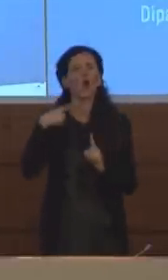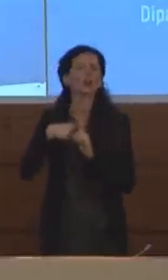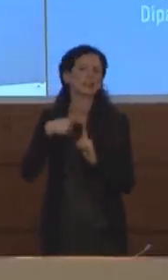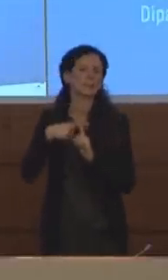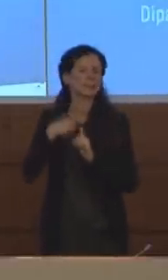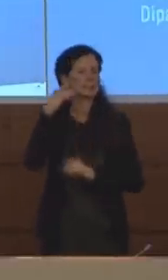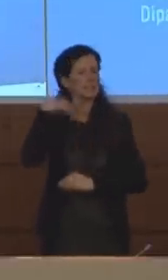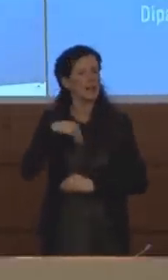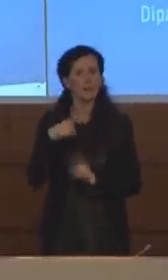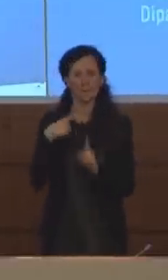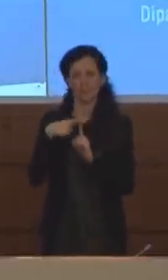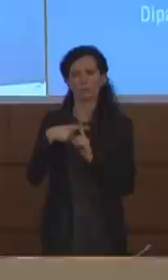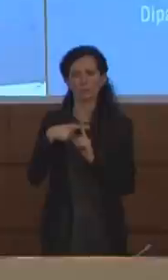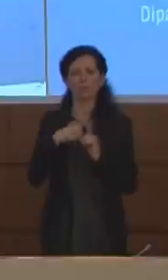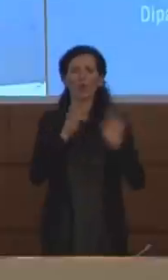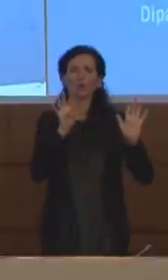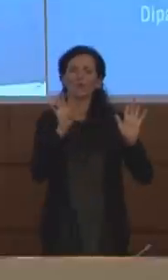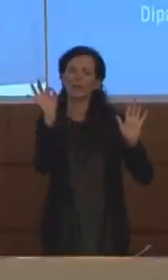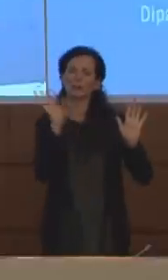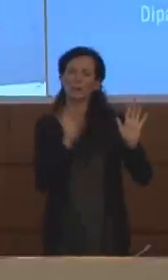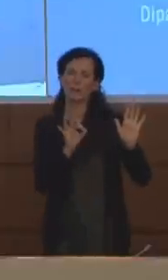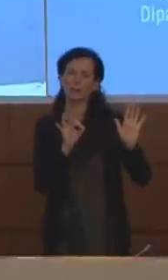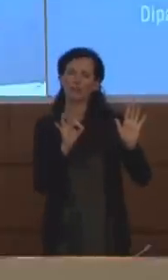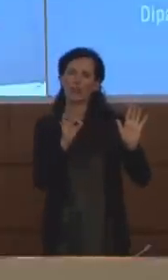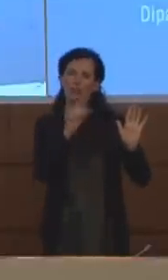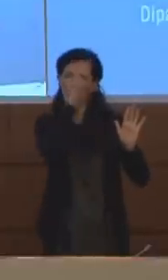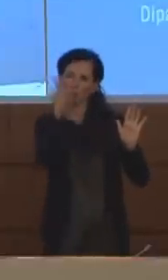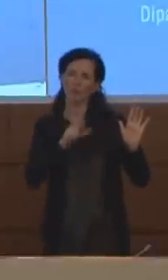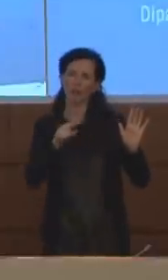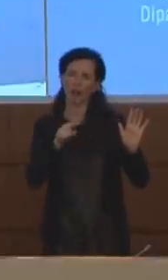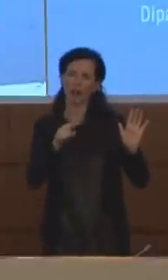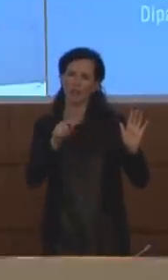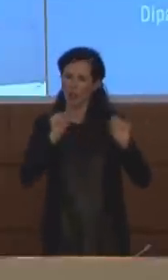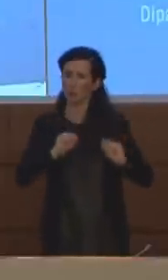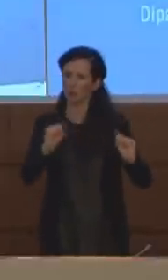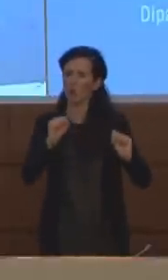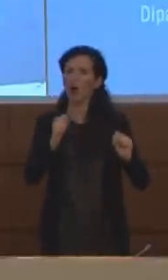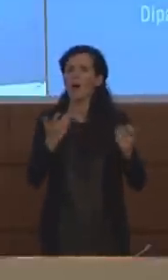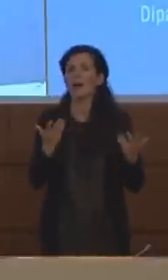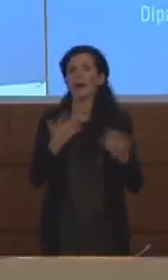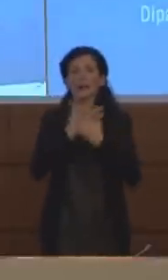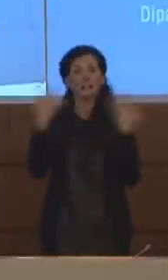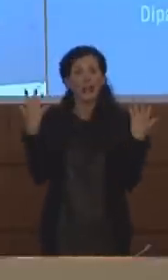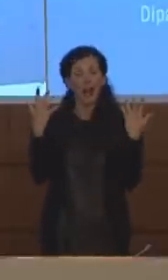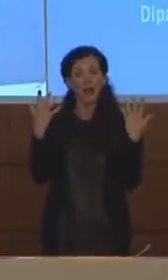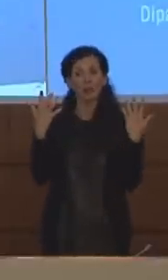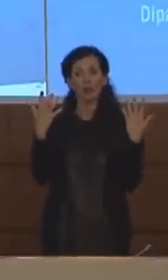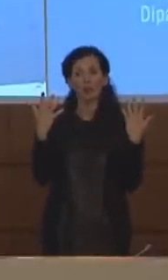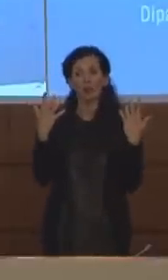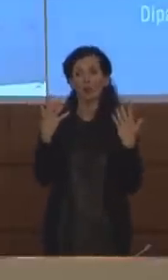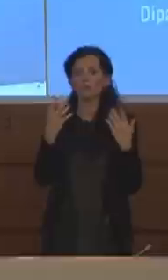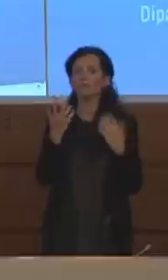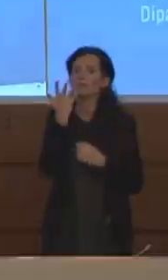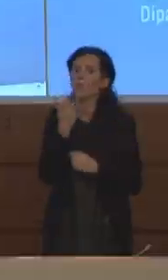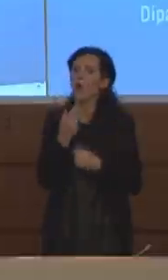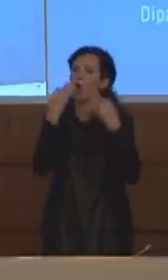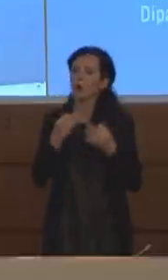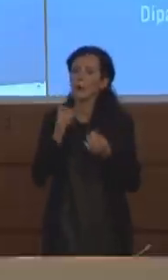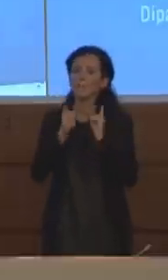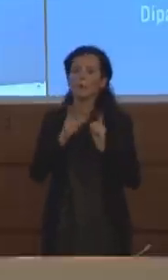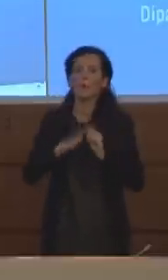in italia il 90 per cento sia suscettibile e chiaro che per raggiungere una copertura per la popolazione dobbiamo